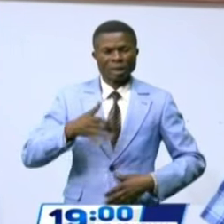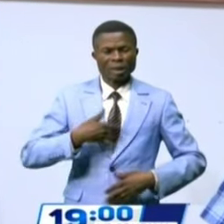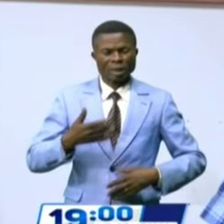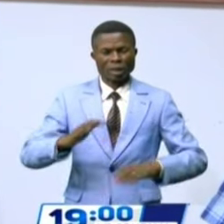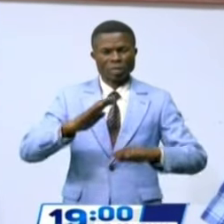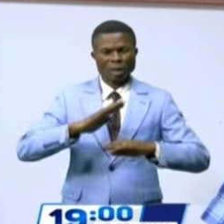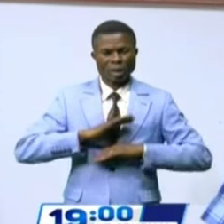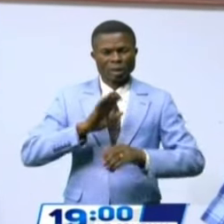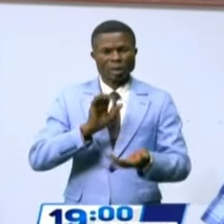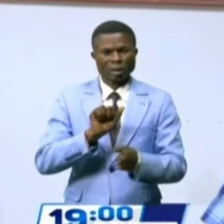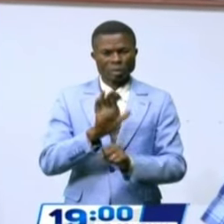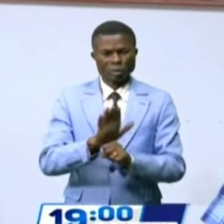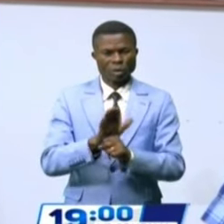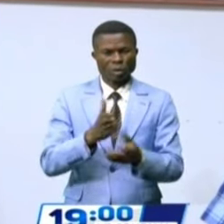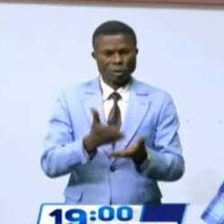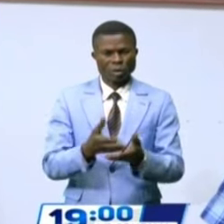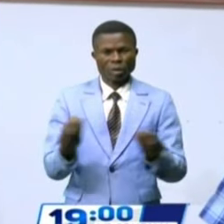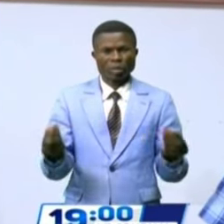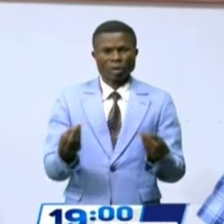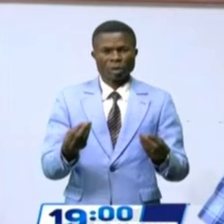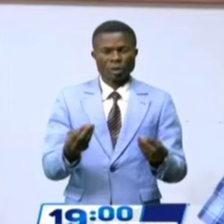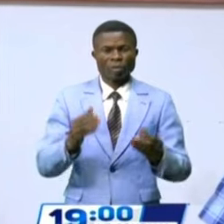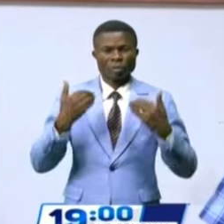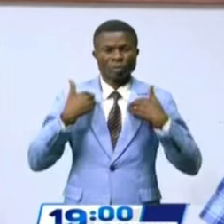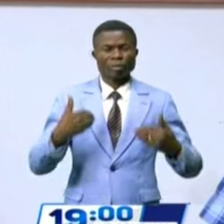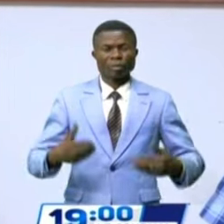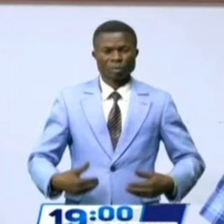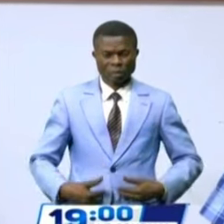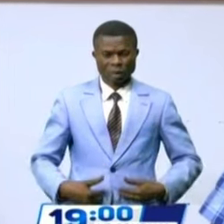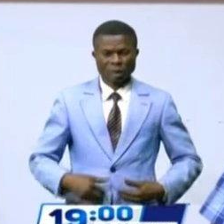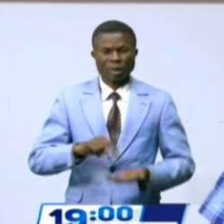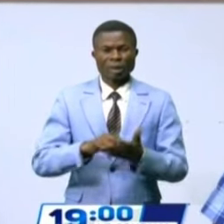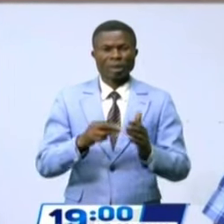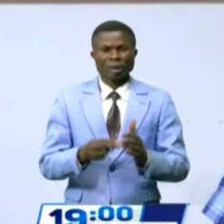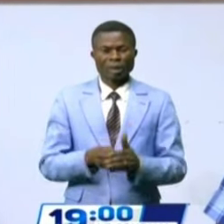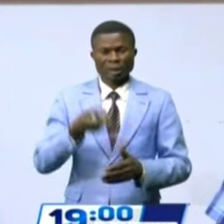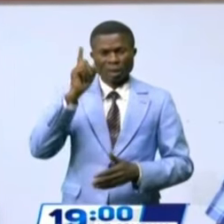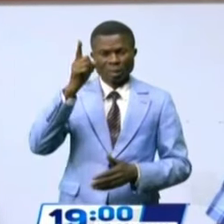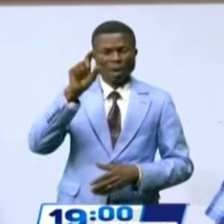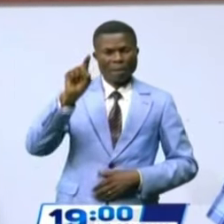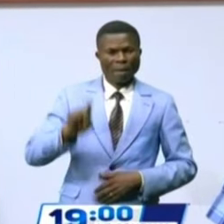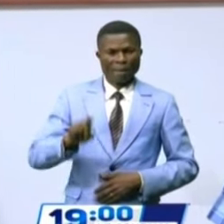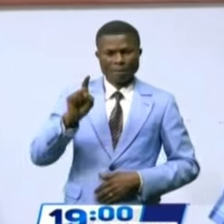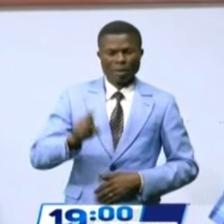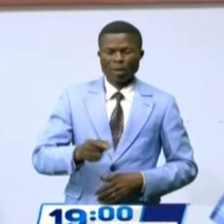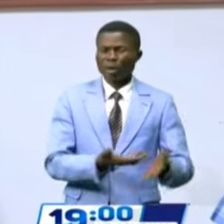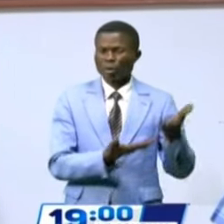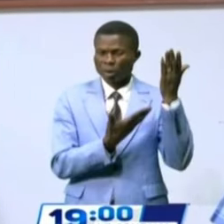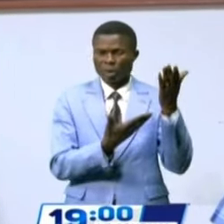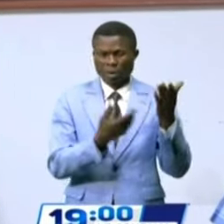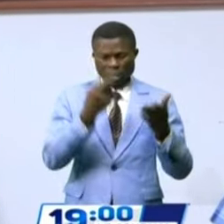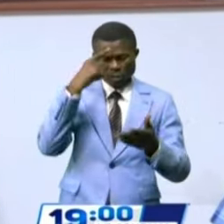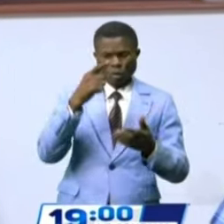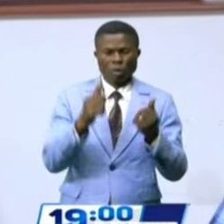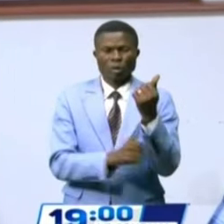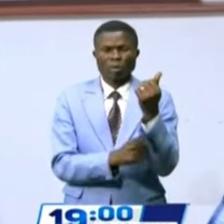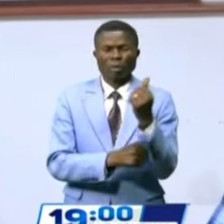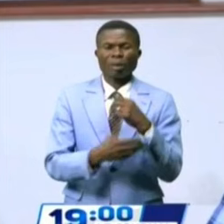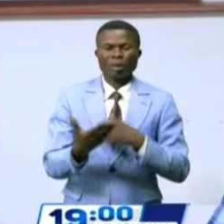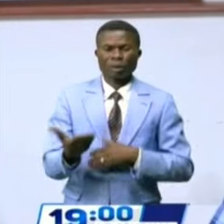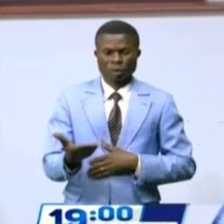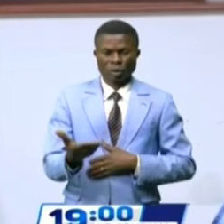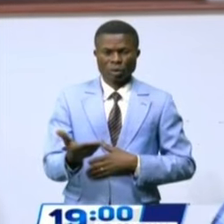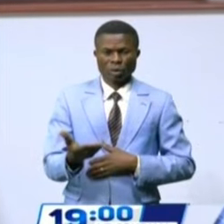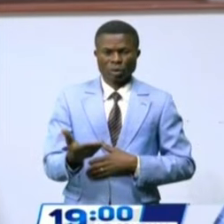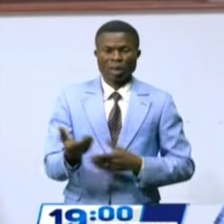satisfaction. Parce que, en fait, la santé, c'est le premier besoin fondamental pour un être humain.